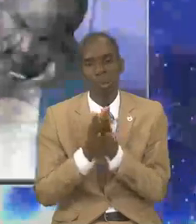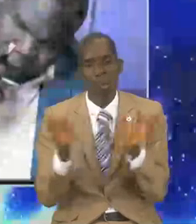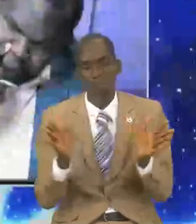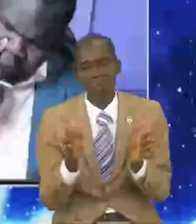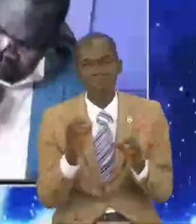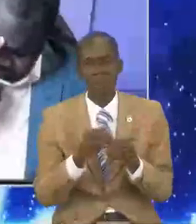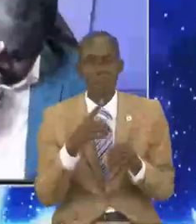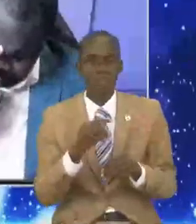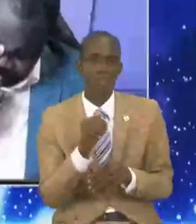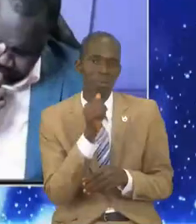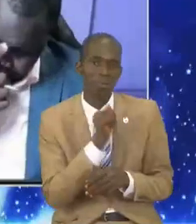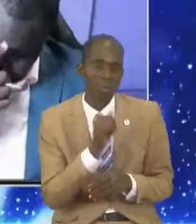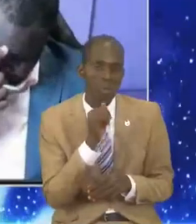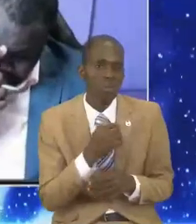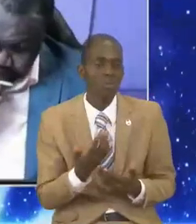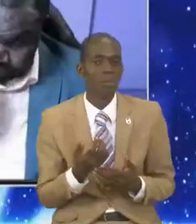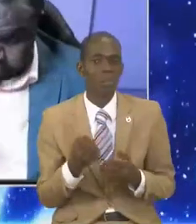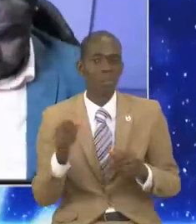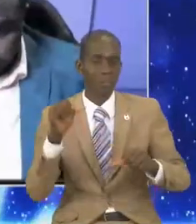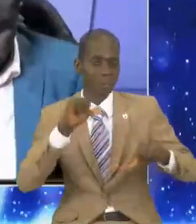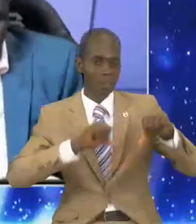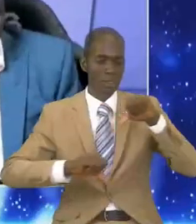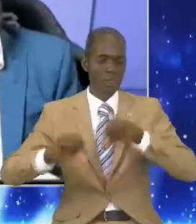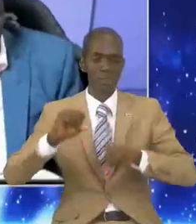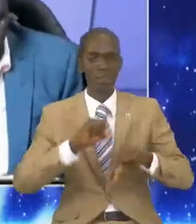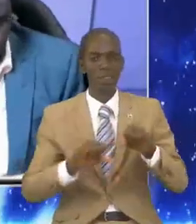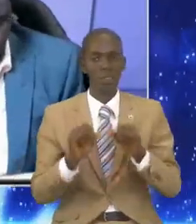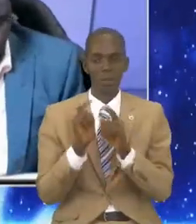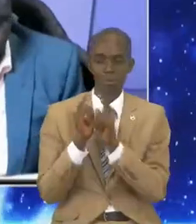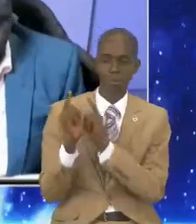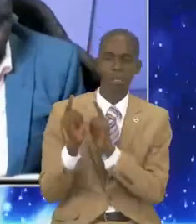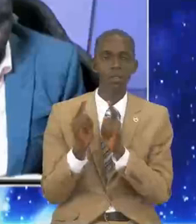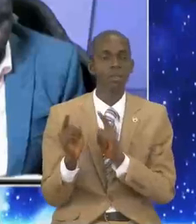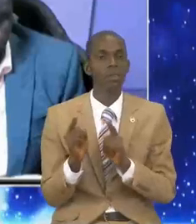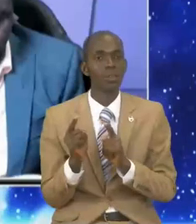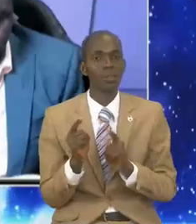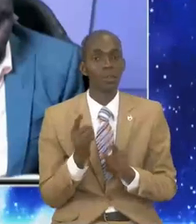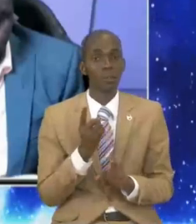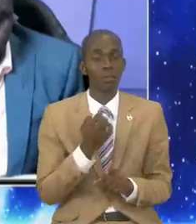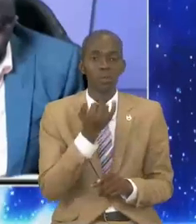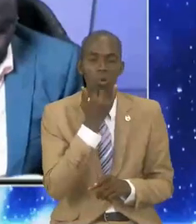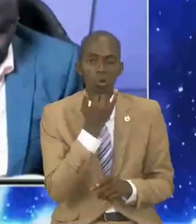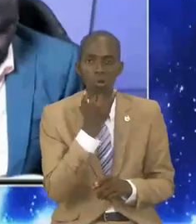Malice en privé. Malice scientifique.